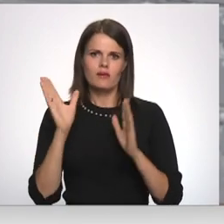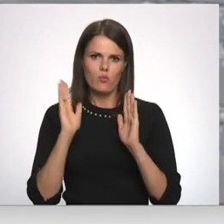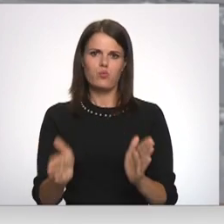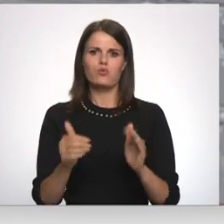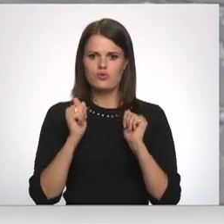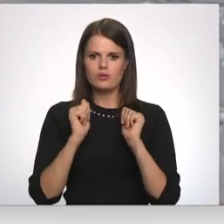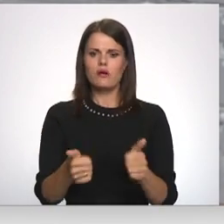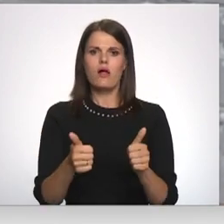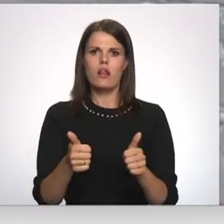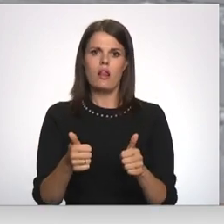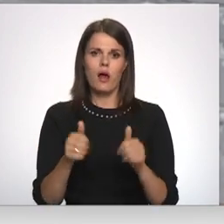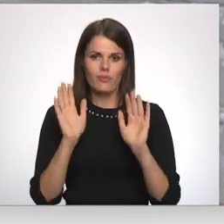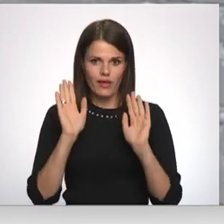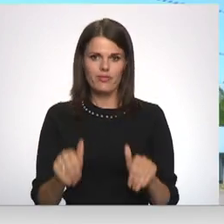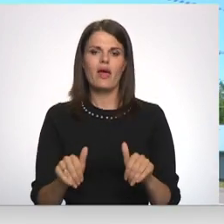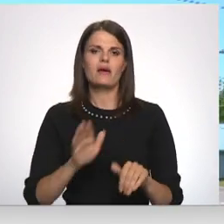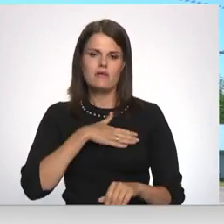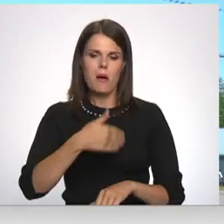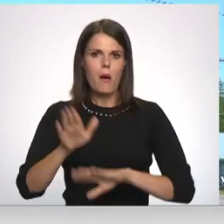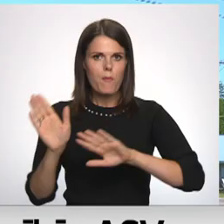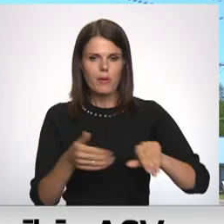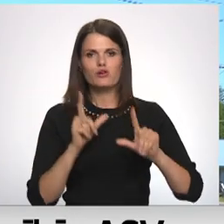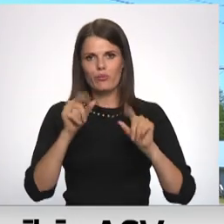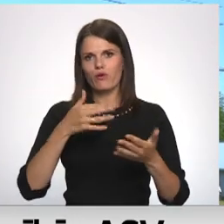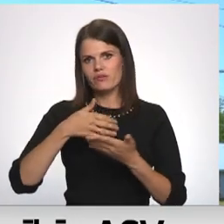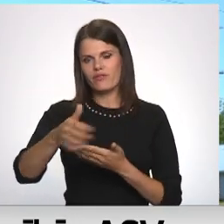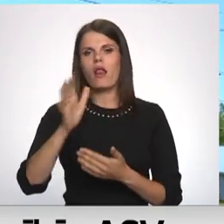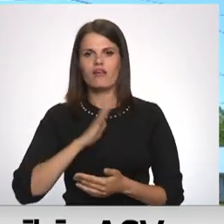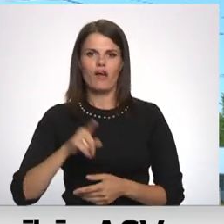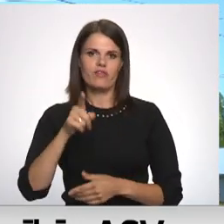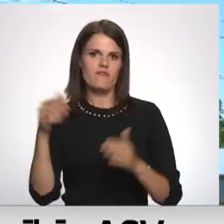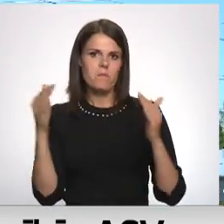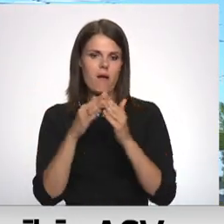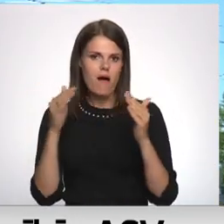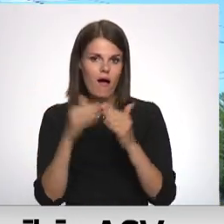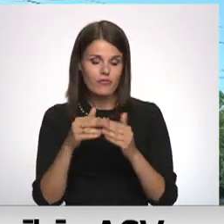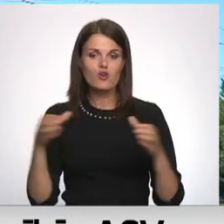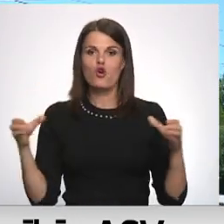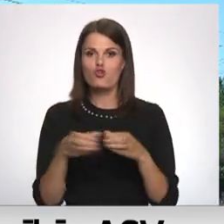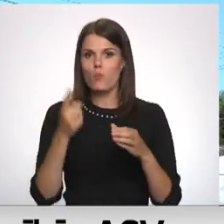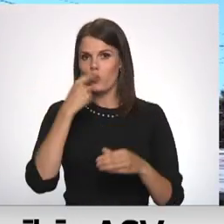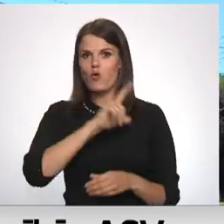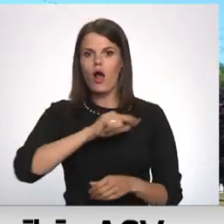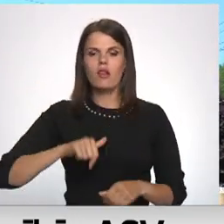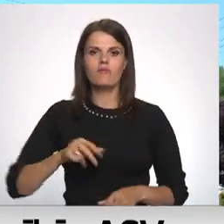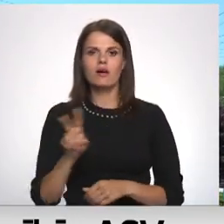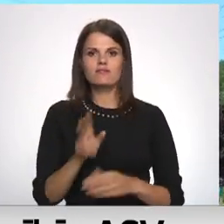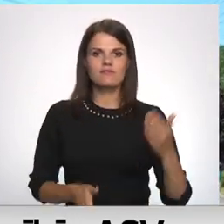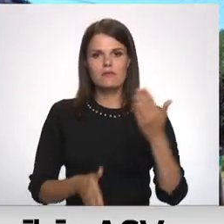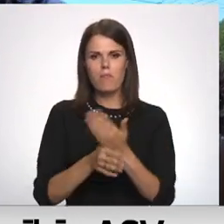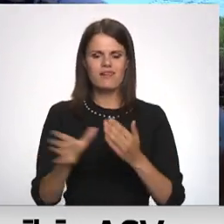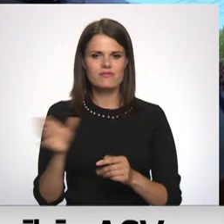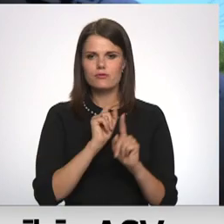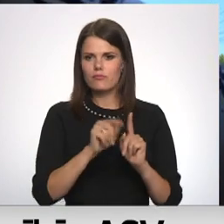labi. Šis ir mirklis tāds, nekas to pārdzīvos, brauc tālāk un gaidīšu tev mājās. Jāteic, ka arī komanda no Latvijas, kas Arvim palīdzēja